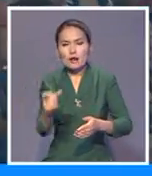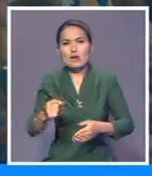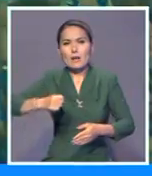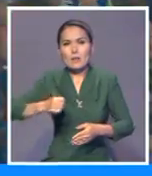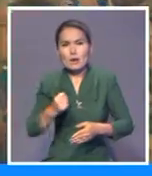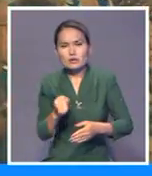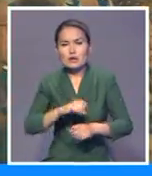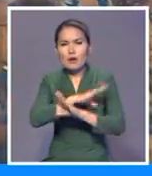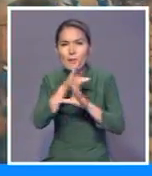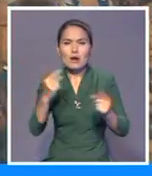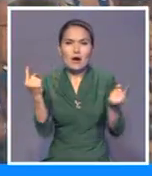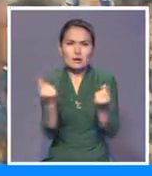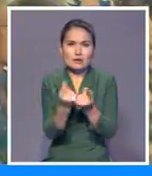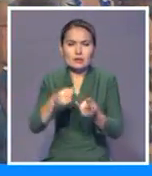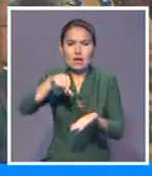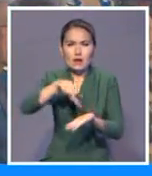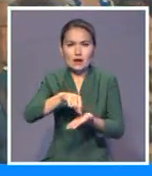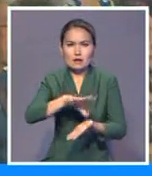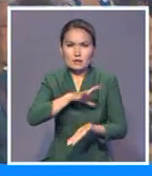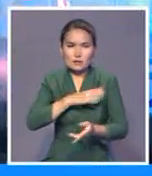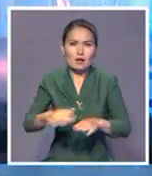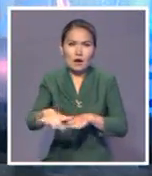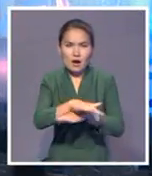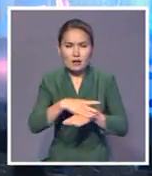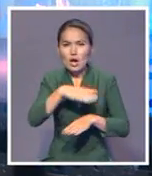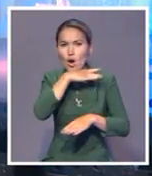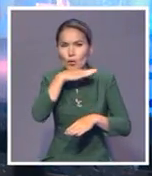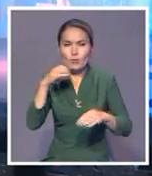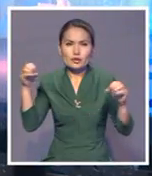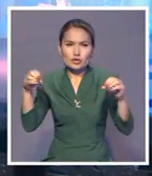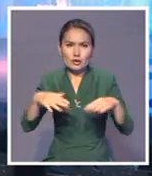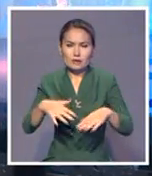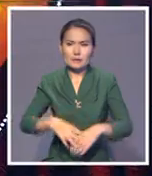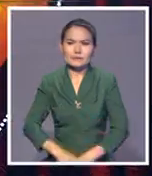келген сыныптастары да қатысты. Айдана Сембай, Олжас Берікбай, Ұлттық арна.